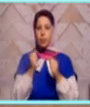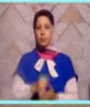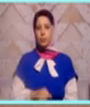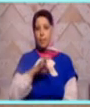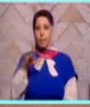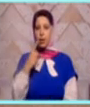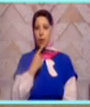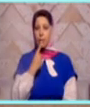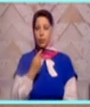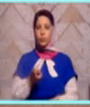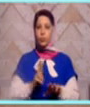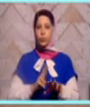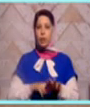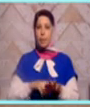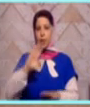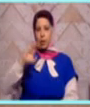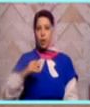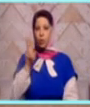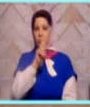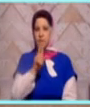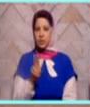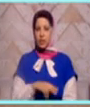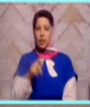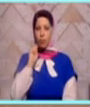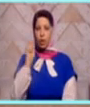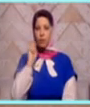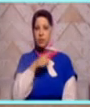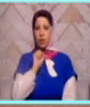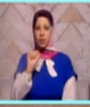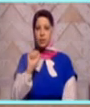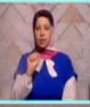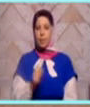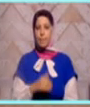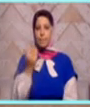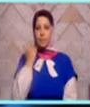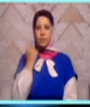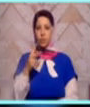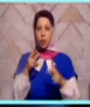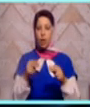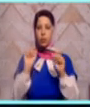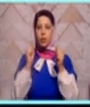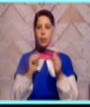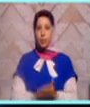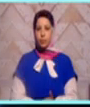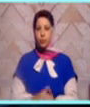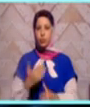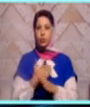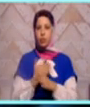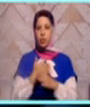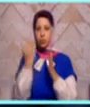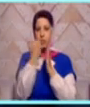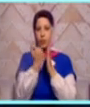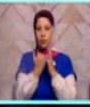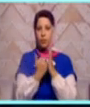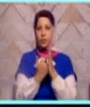سيناء. يعني لماذا هذه المحافظات استثنت؟ يعني تم استثناءها من تخفيف الاحمال نتيجه طبعا يعني تخفيض الاستهلاك،